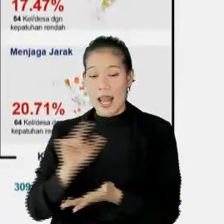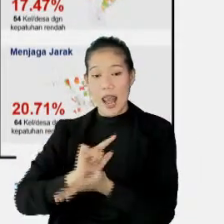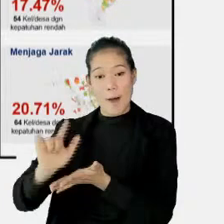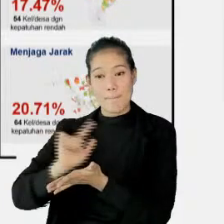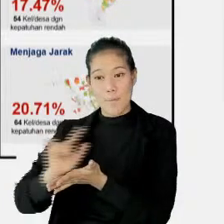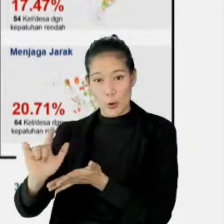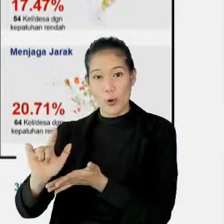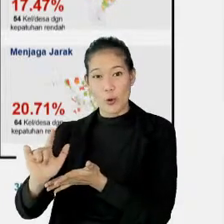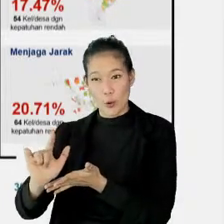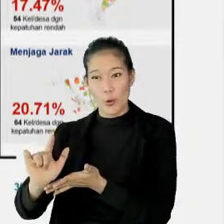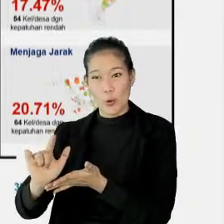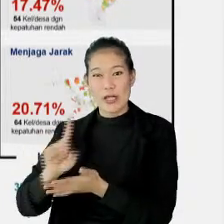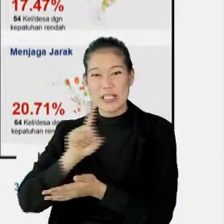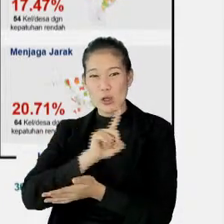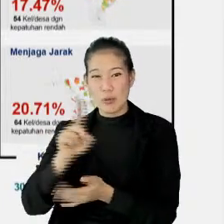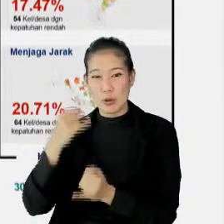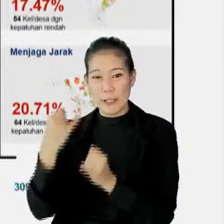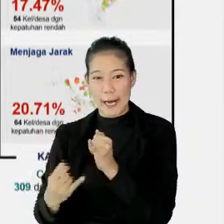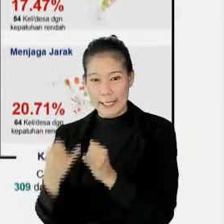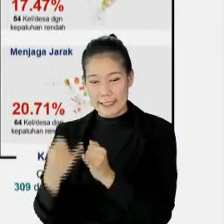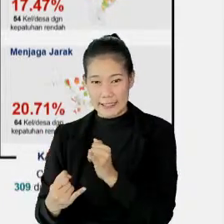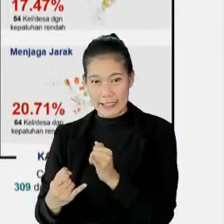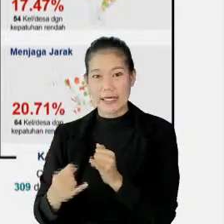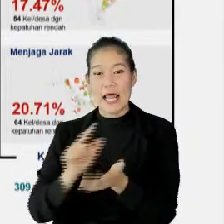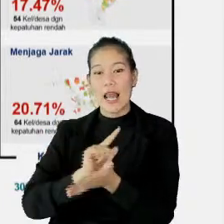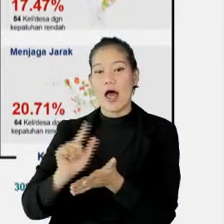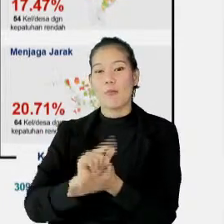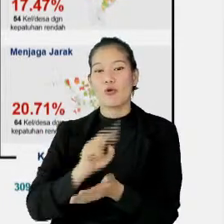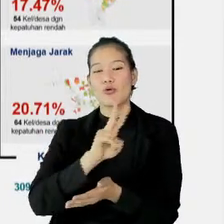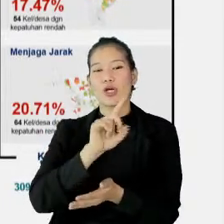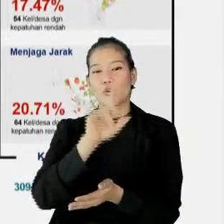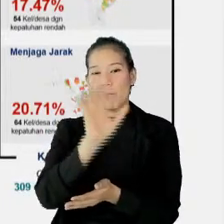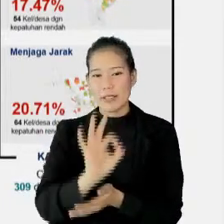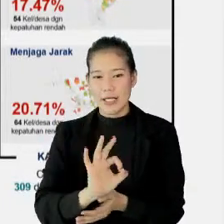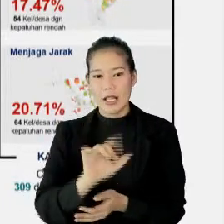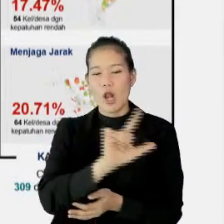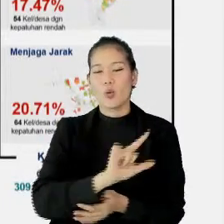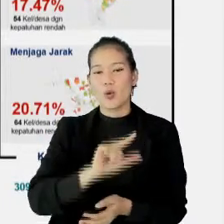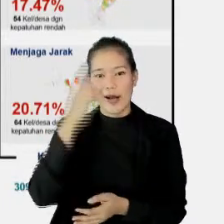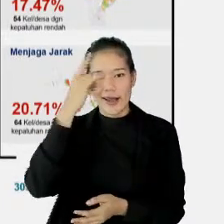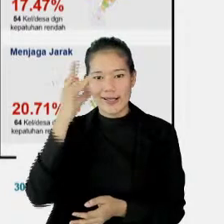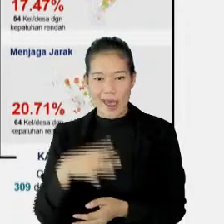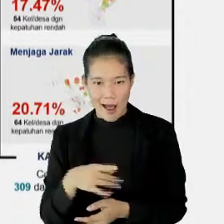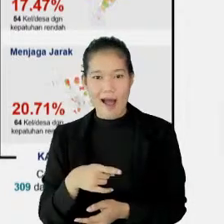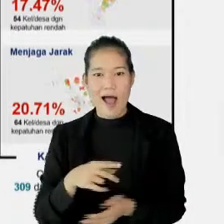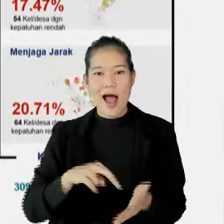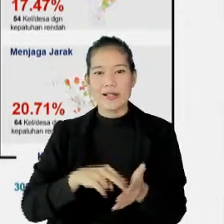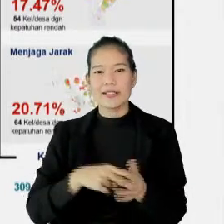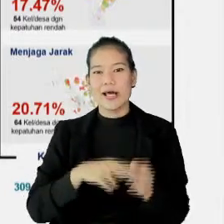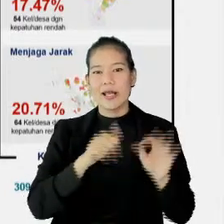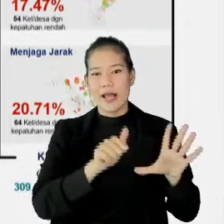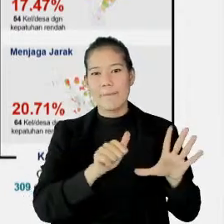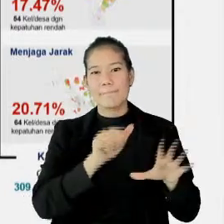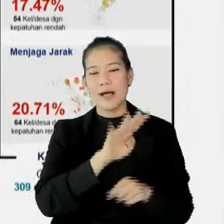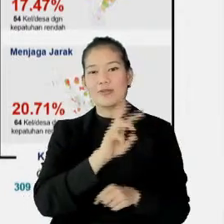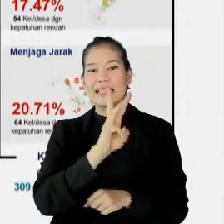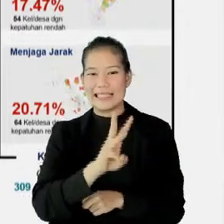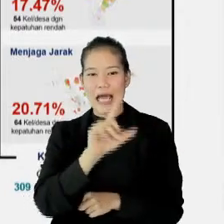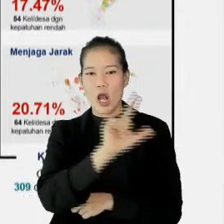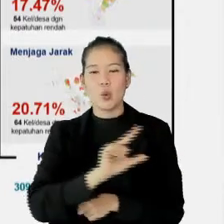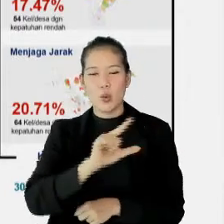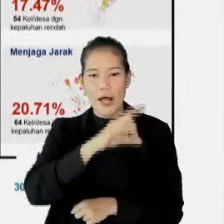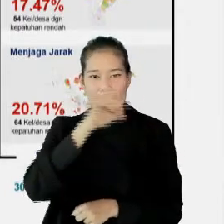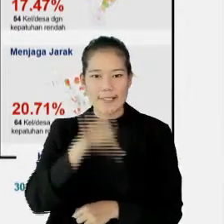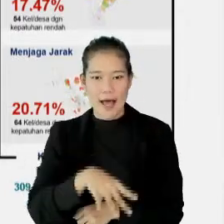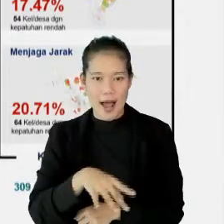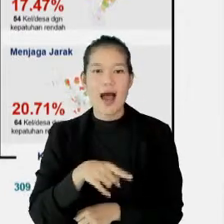pelaporan ini monitoring dalam seminggu terakhir ini berasal dari 21% kelurahan dan desa yang ada di sana. Sekitar 643 kelurahan dan